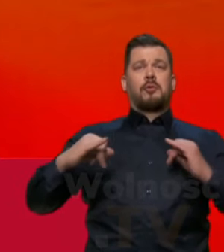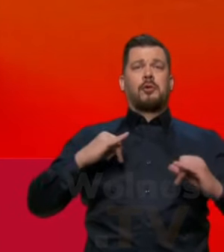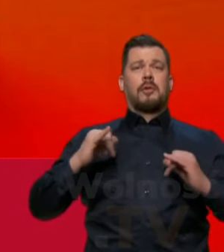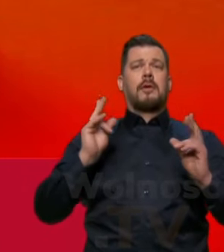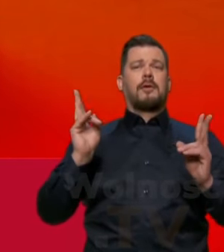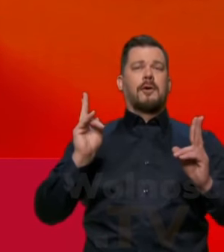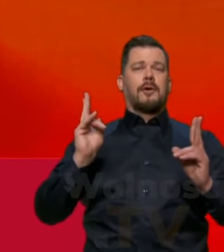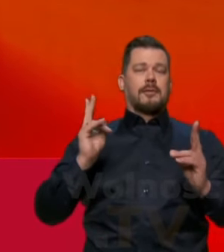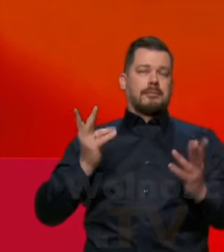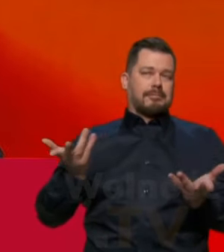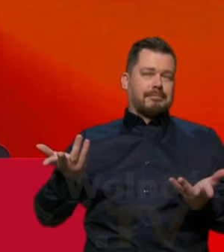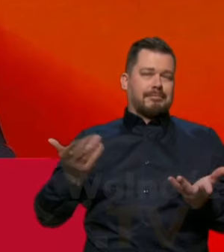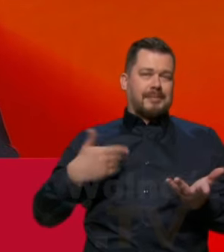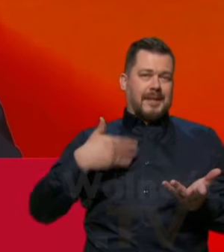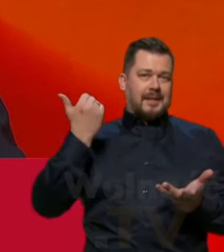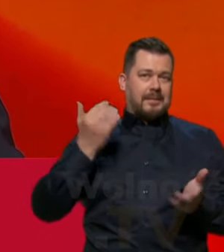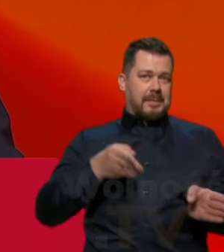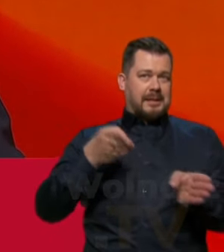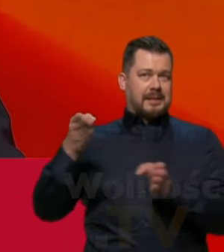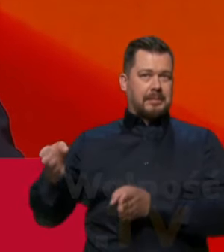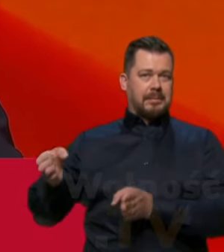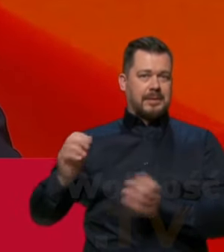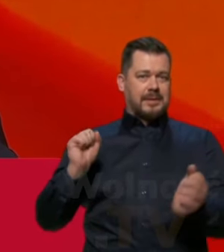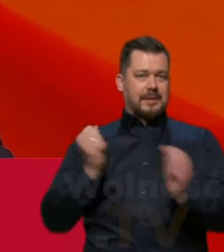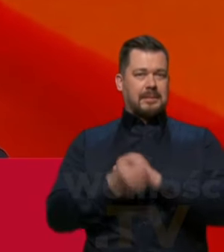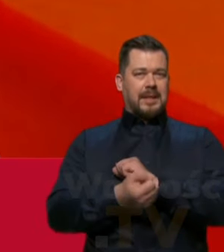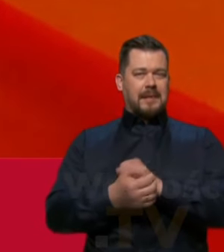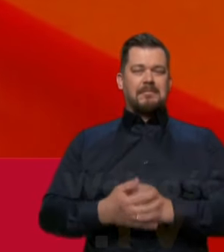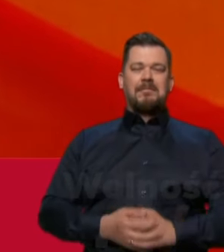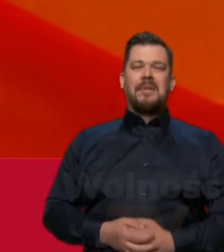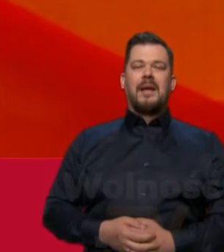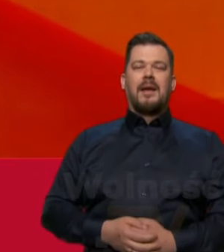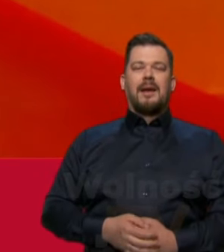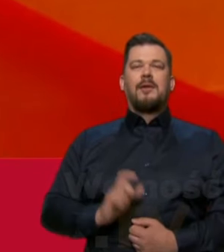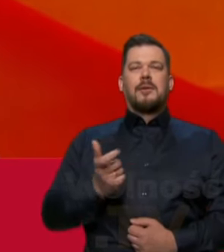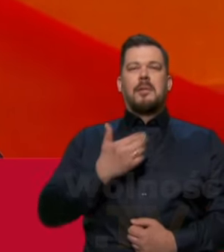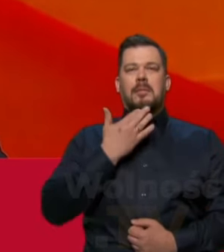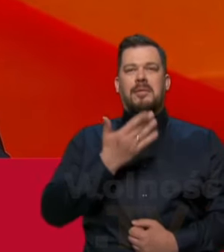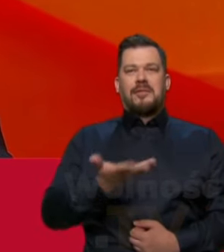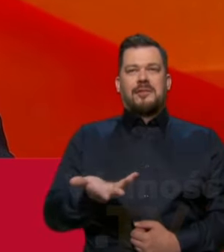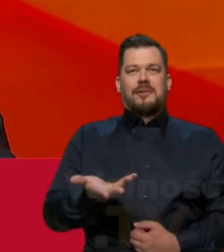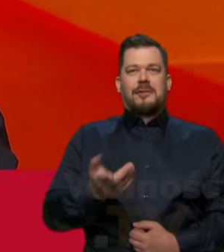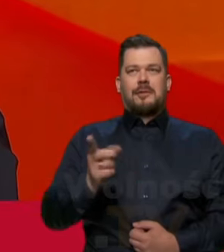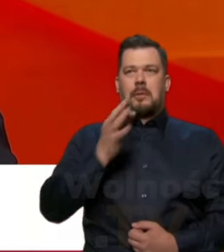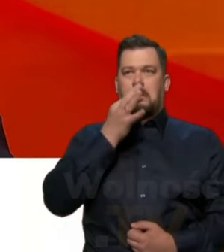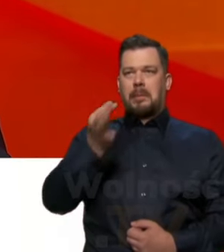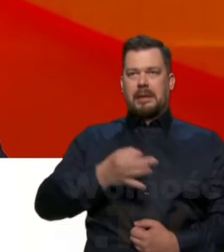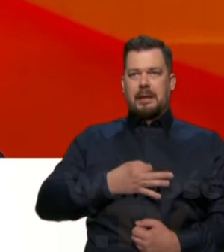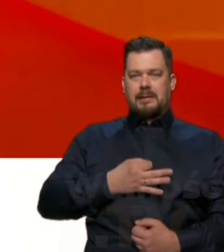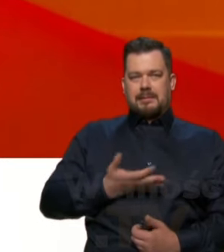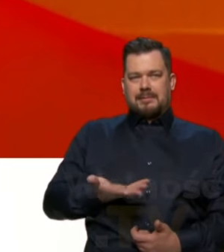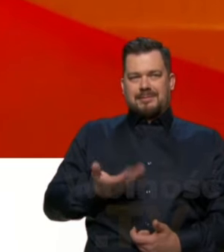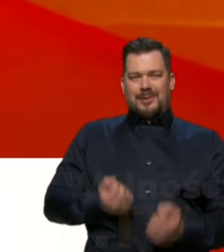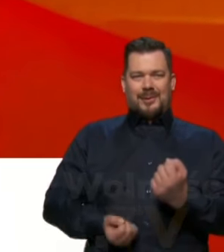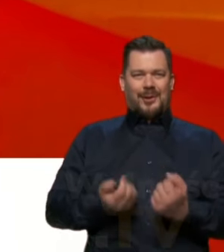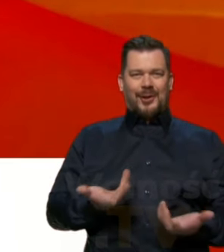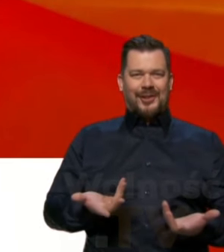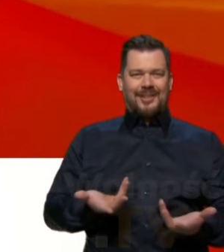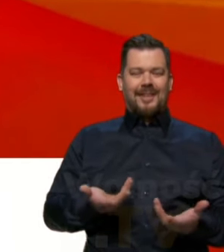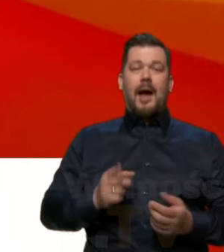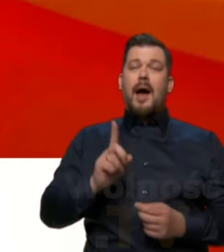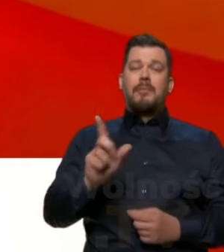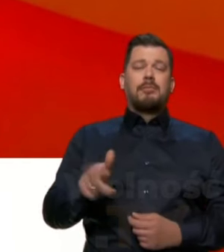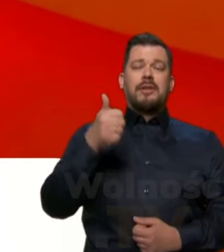bo to się może zmienić w ciągu 3 dni, prawda? Takie rzeczy się zdarzają. Więc ja mam na takie pytanie odpowiadać. Natomiast przede